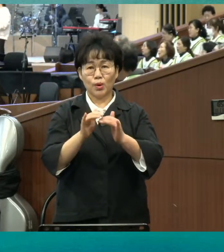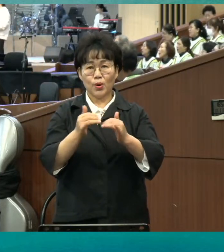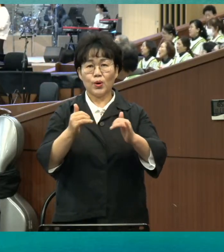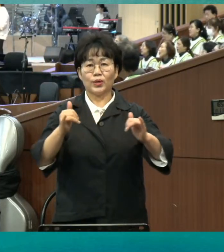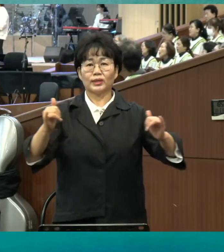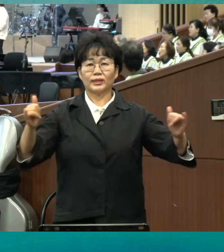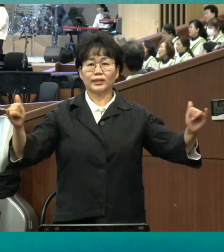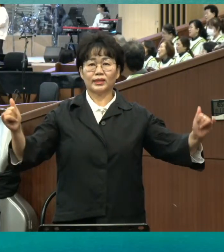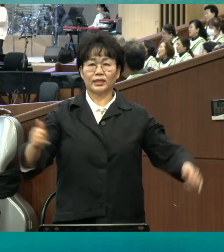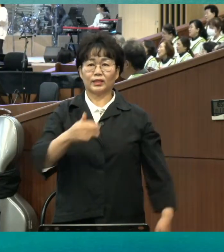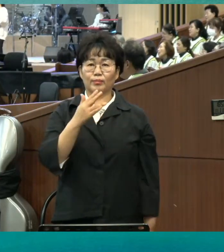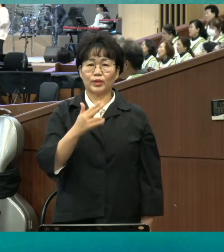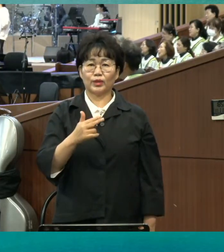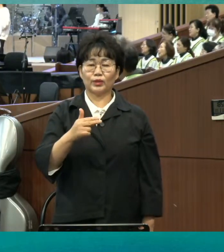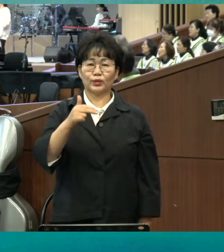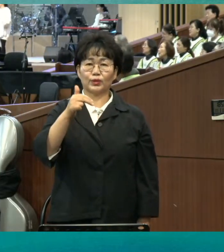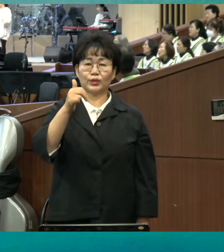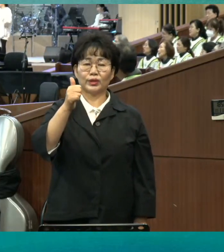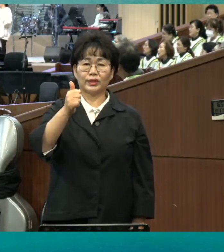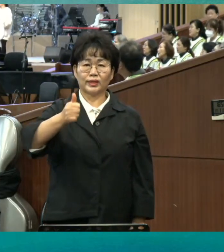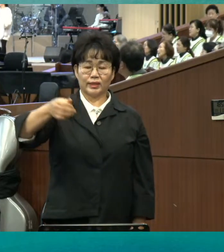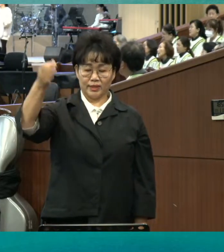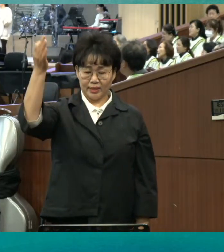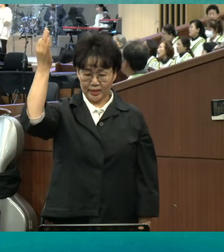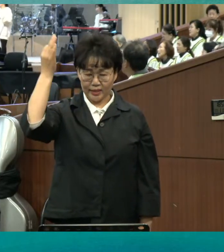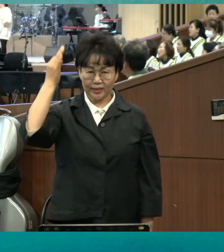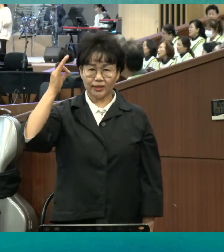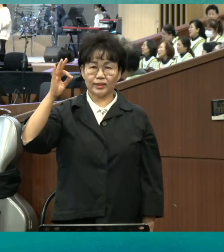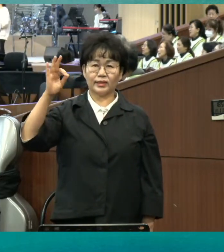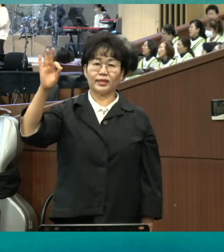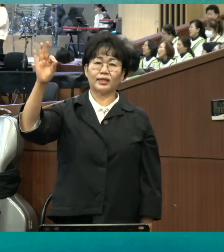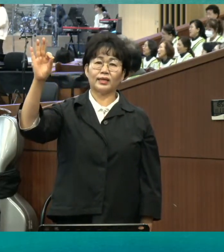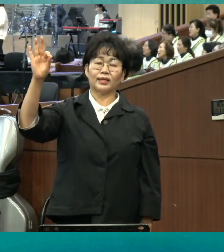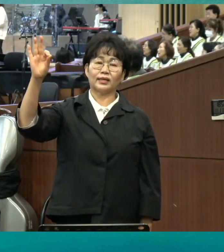모든 입이 주를 시네.